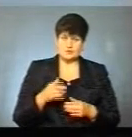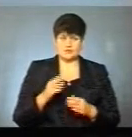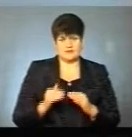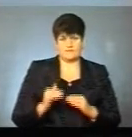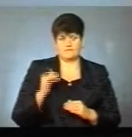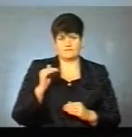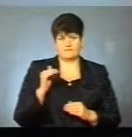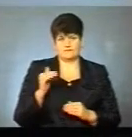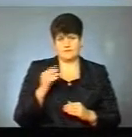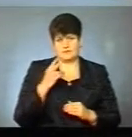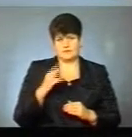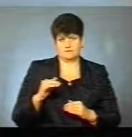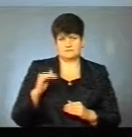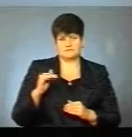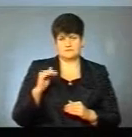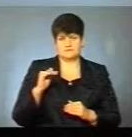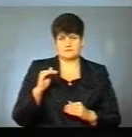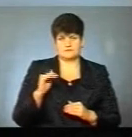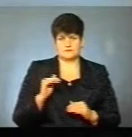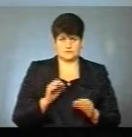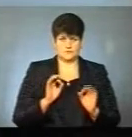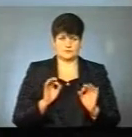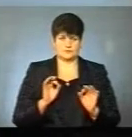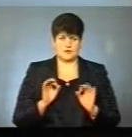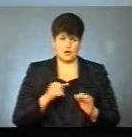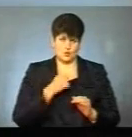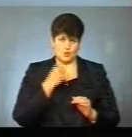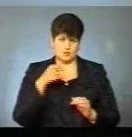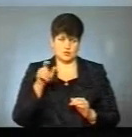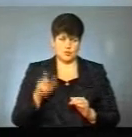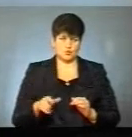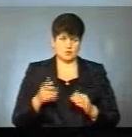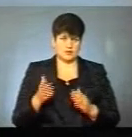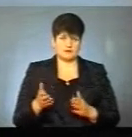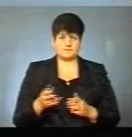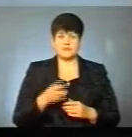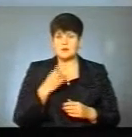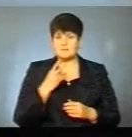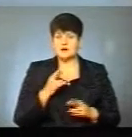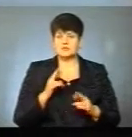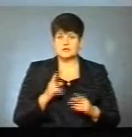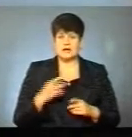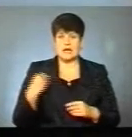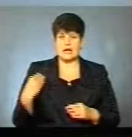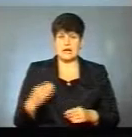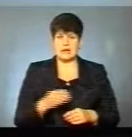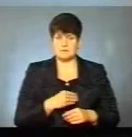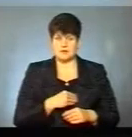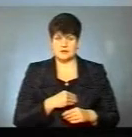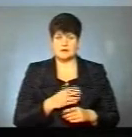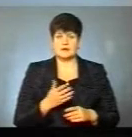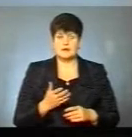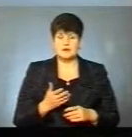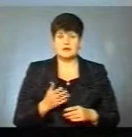вона вже, ми бачимо, досить повноцінна, як доросла людина, так, бачимо, як ремень безпеки облягає. Ну